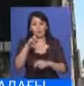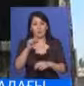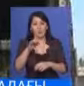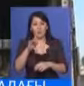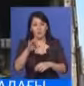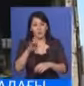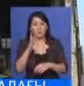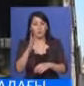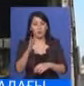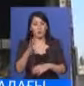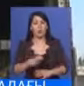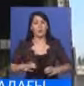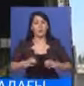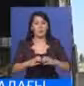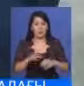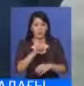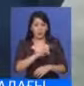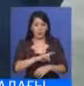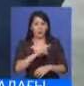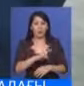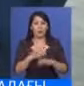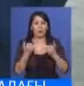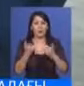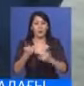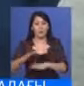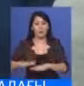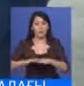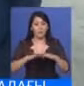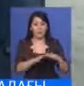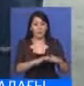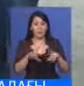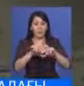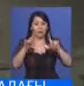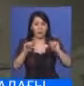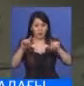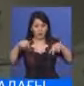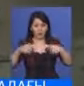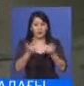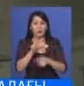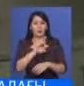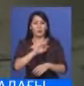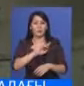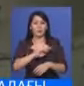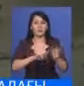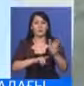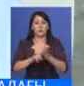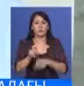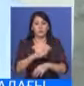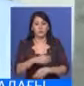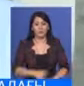құрылмақшы. Бүгінде PP Solution жауапкершілігі шектеулі серіктестігі инвестор. Мұндағы ғимараттарды қалпына келтіру жұмыстарын да бастап